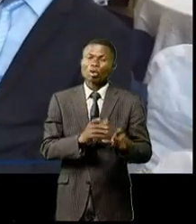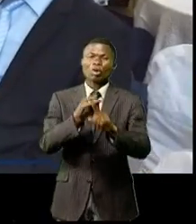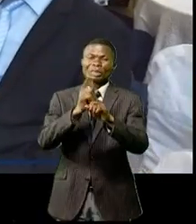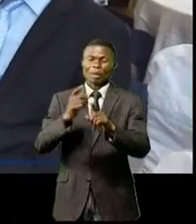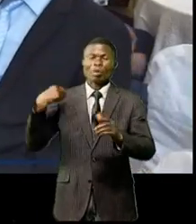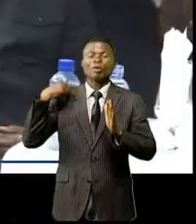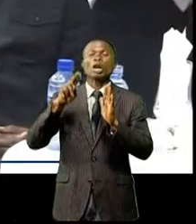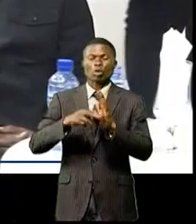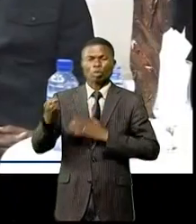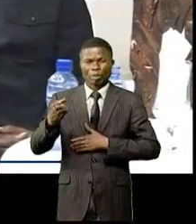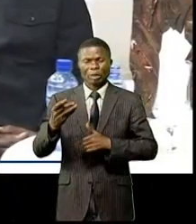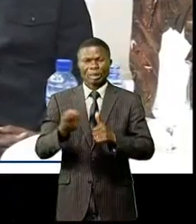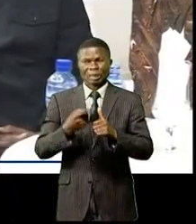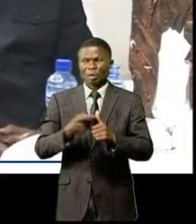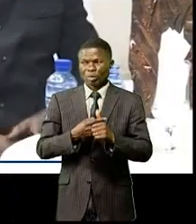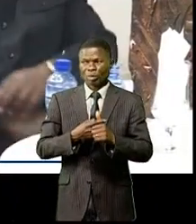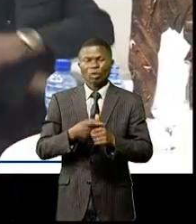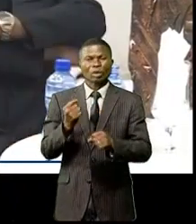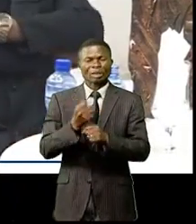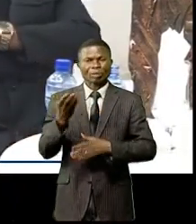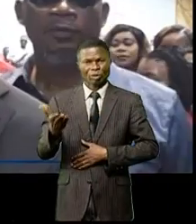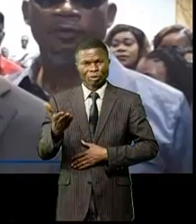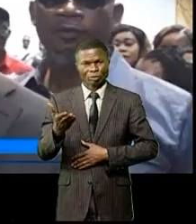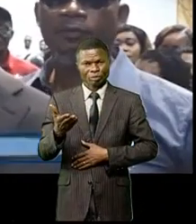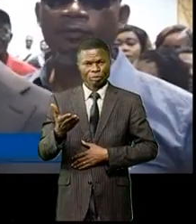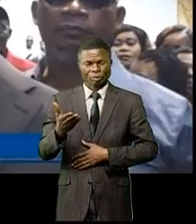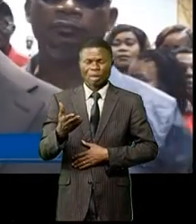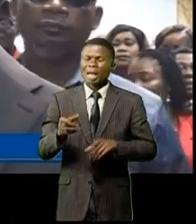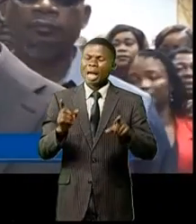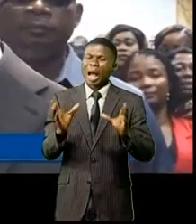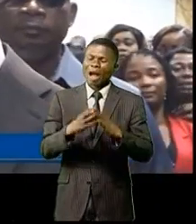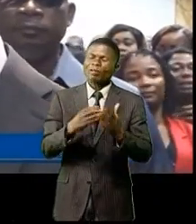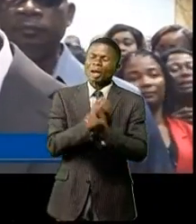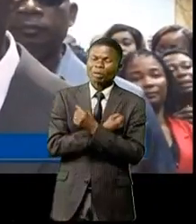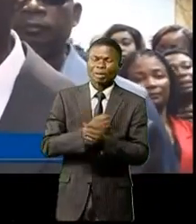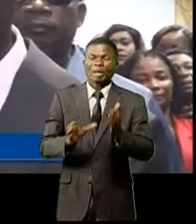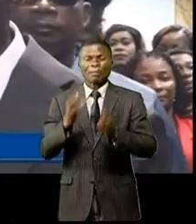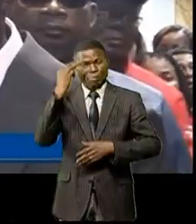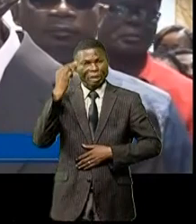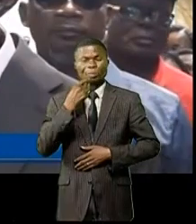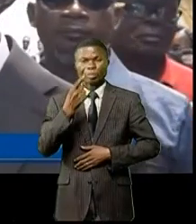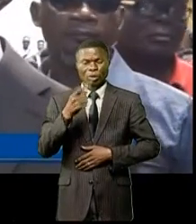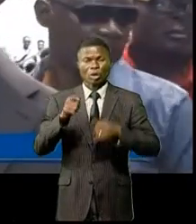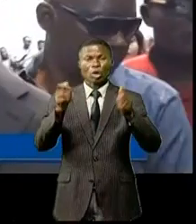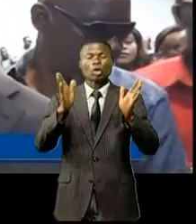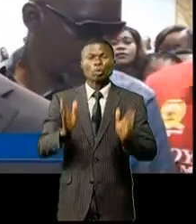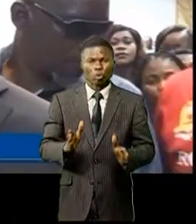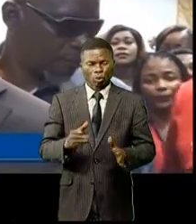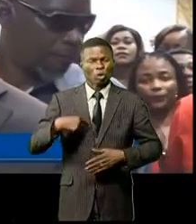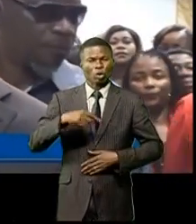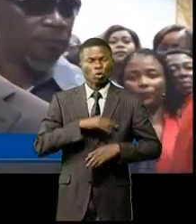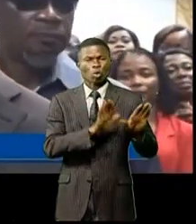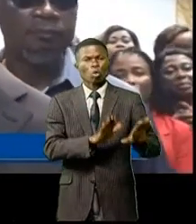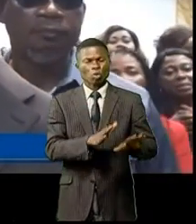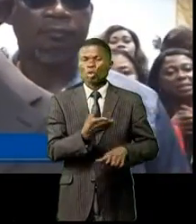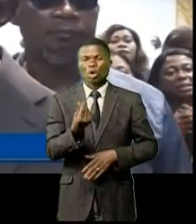moi j'invite tout le monde au calme et à un peu plus d'ingéniosité. Comme le ministre l'a dit, dans le journalisme, nous ne devons pas toujours attendre le